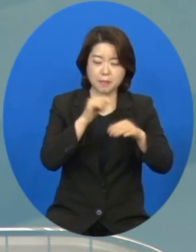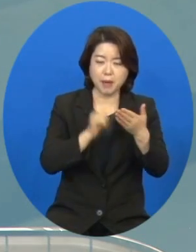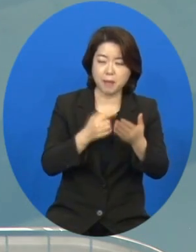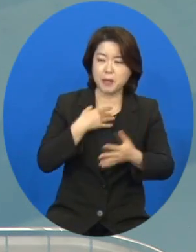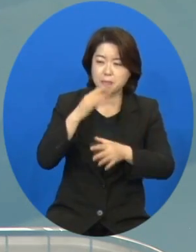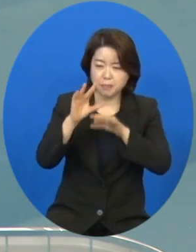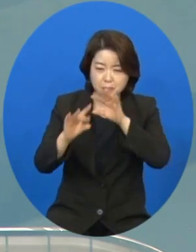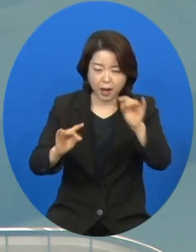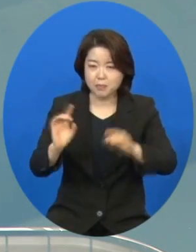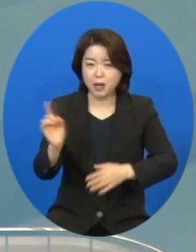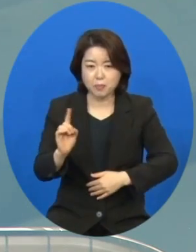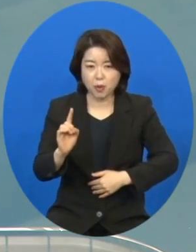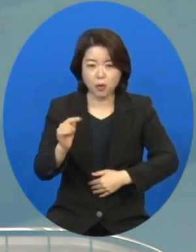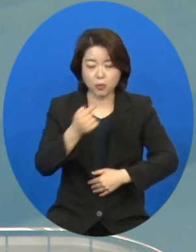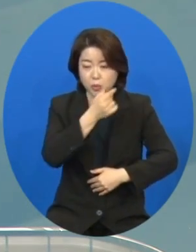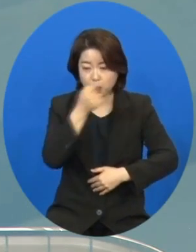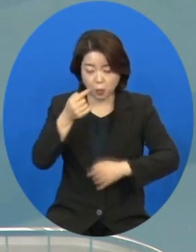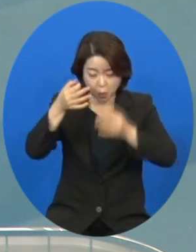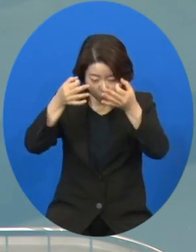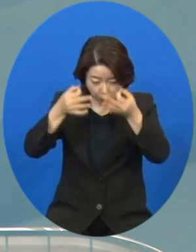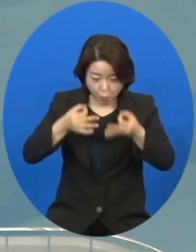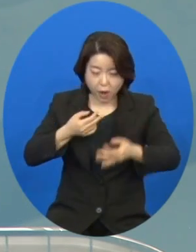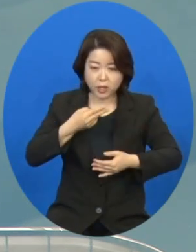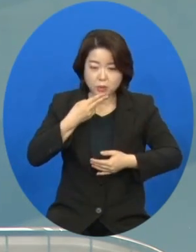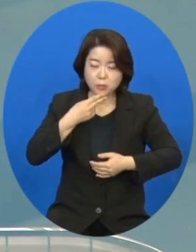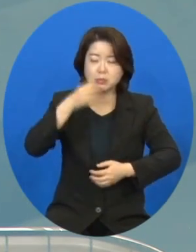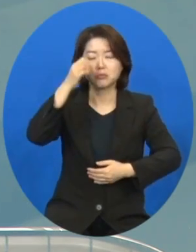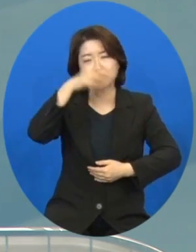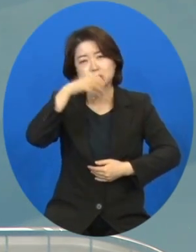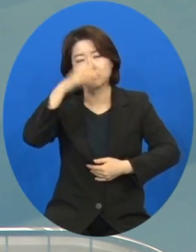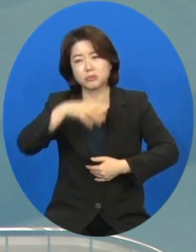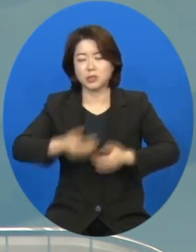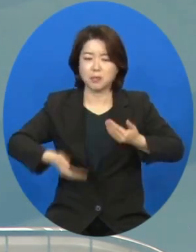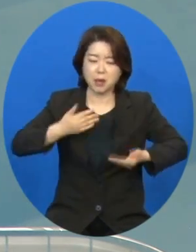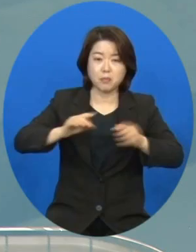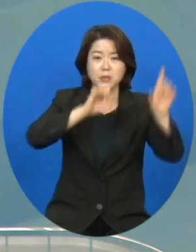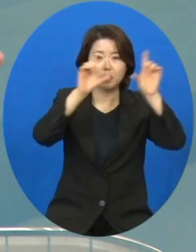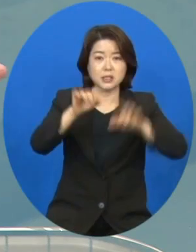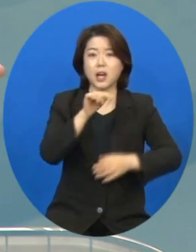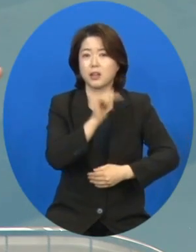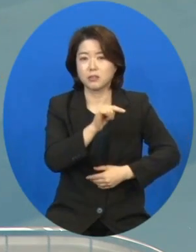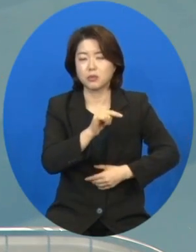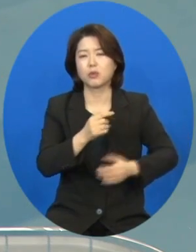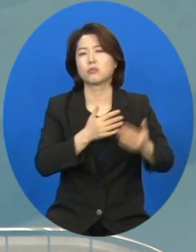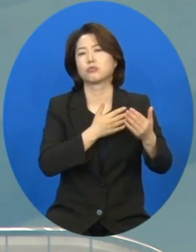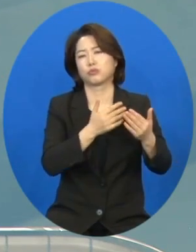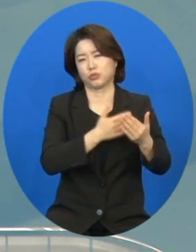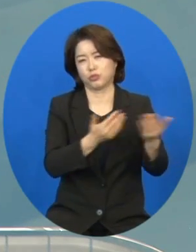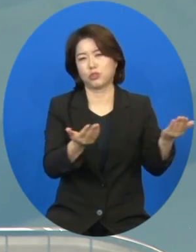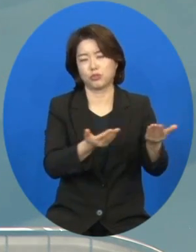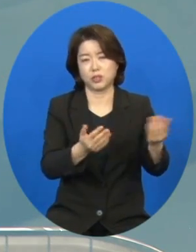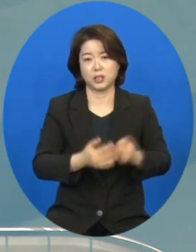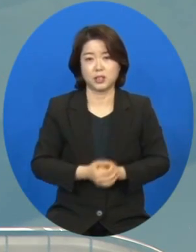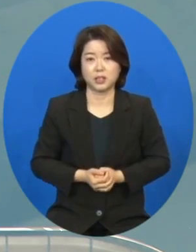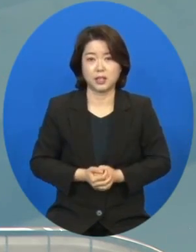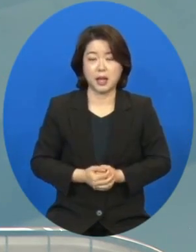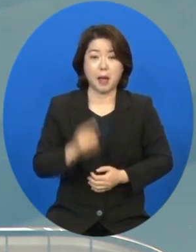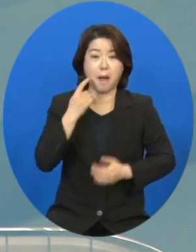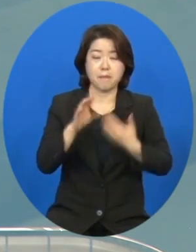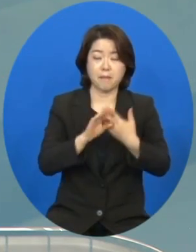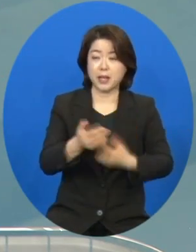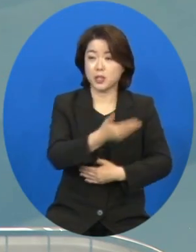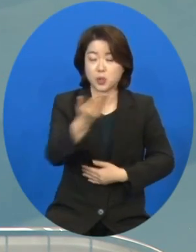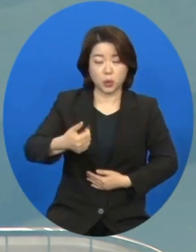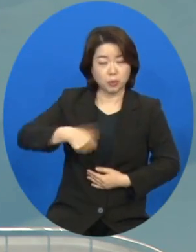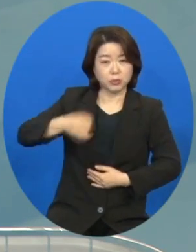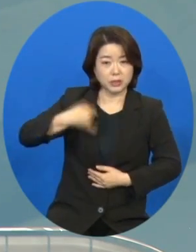무엇이지? 확인해 보지 않고 사는 것은 정말 두렵습니다. 만약에 여러분의 자녀들이 그렇게 산다고